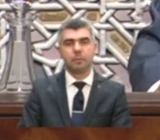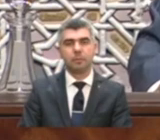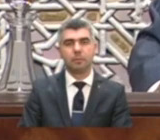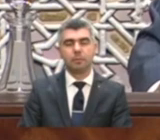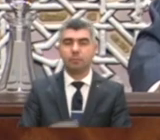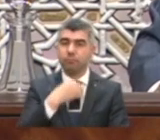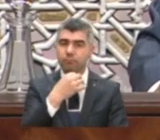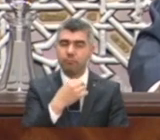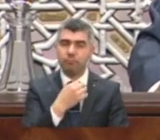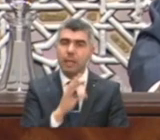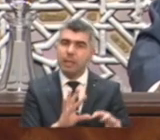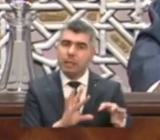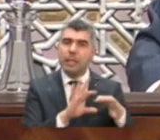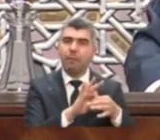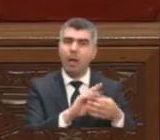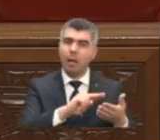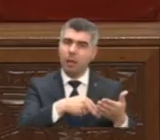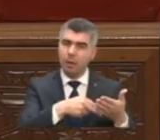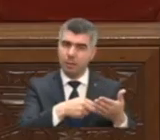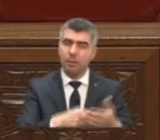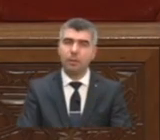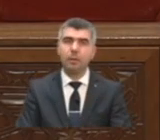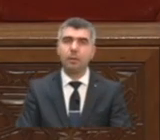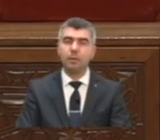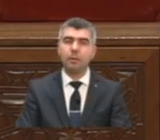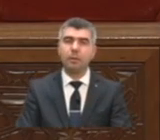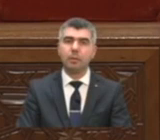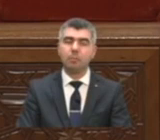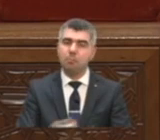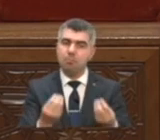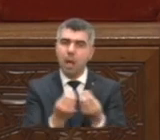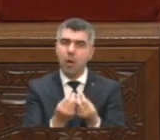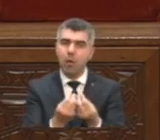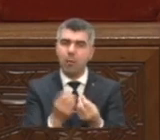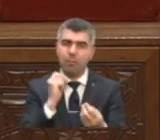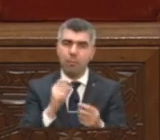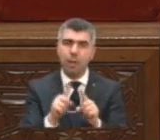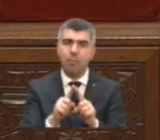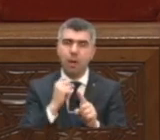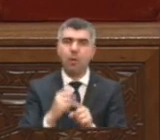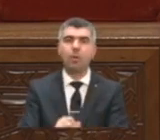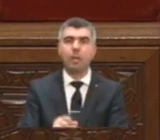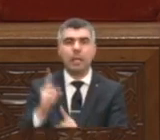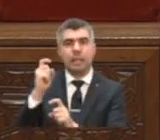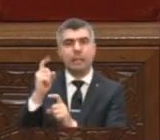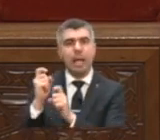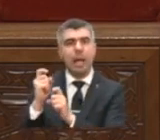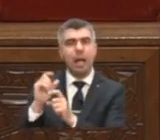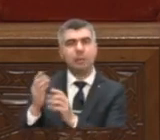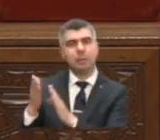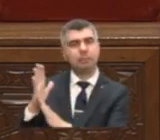تتهضروا على اتفاقية ديال اللي دازت مع جماعة الصخيرات، وهذا هو الموضوع